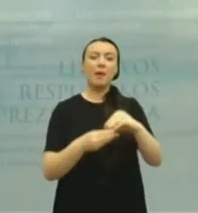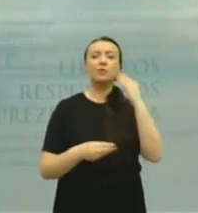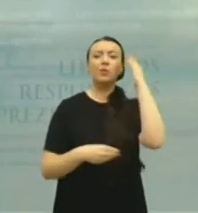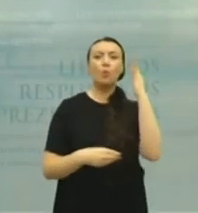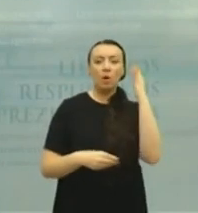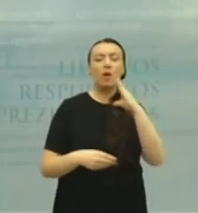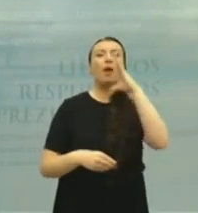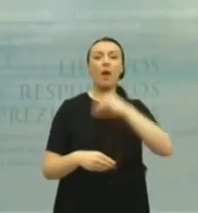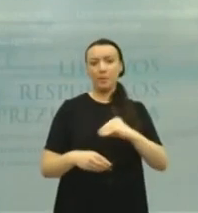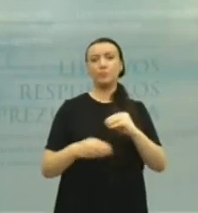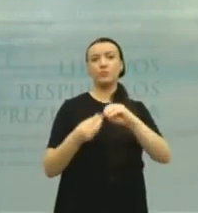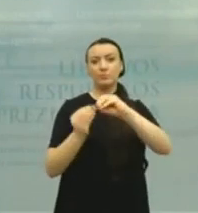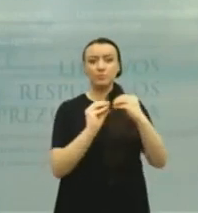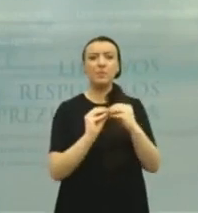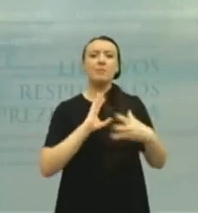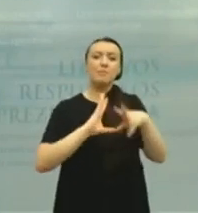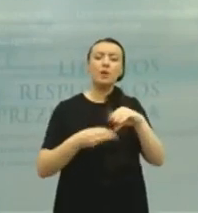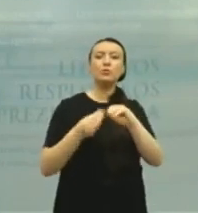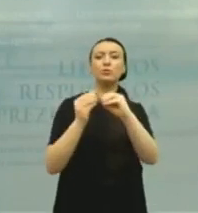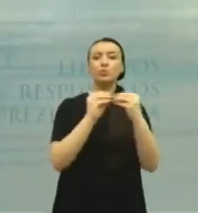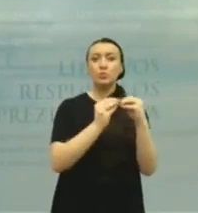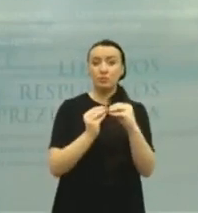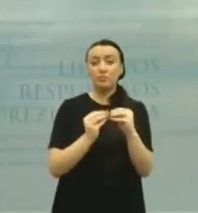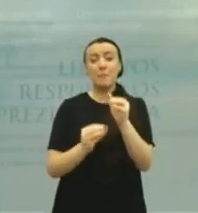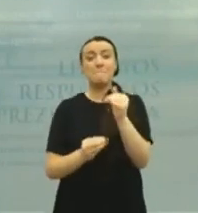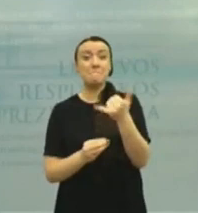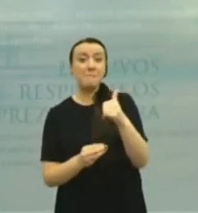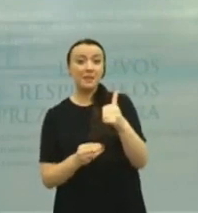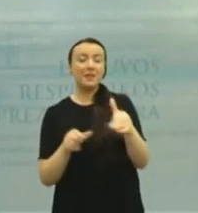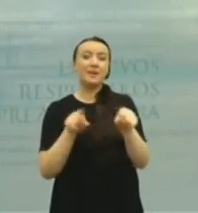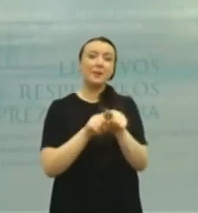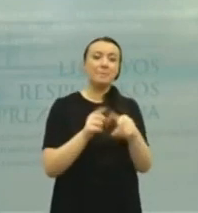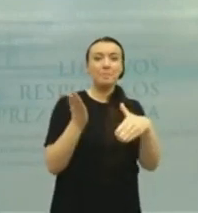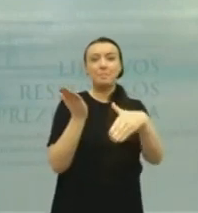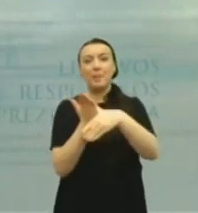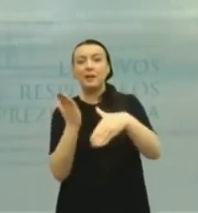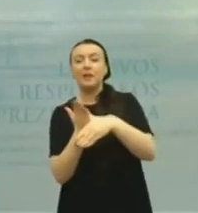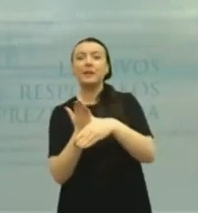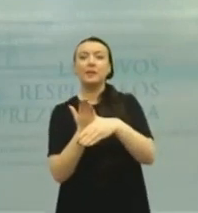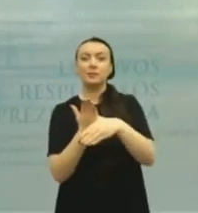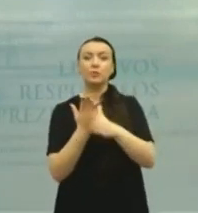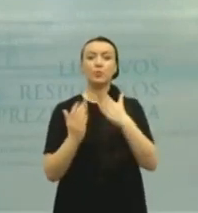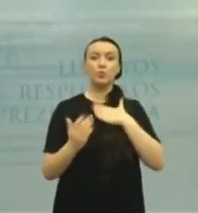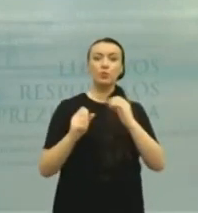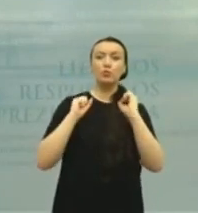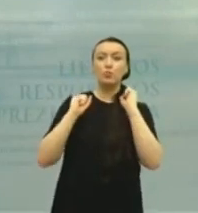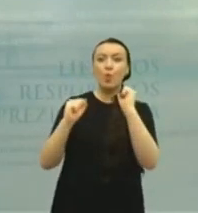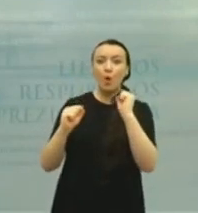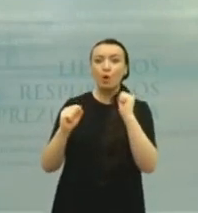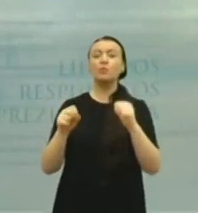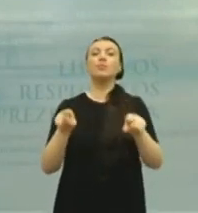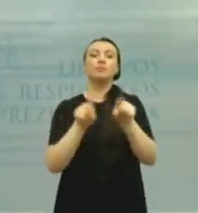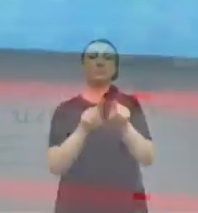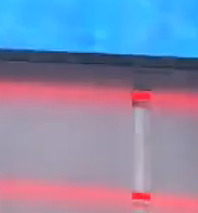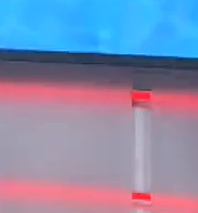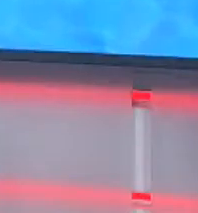mes atrasime visi bendrų sutarimų ir bandysime na, pagelbėti mūsų sportą ir pakelti